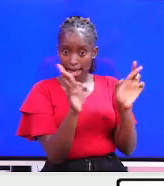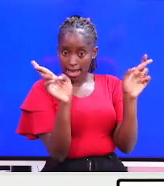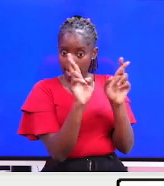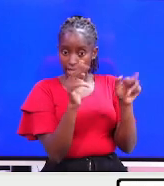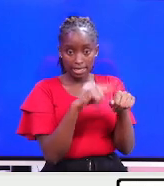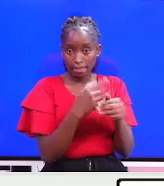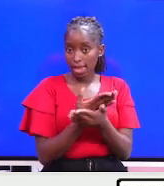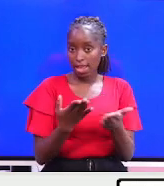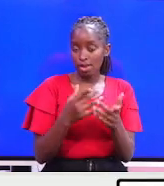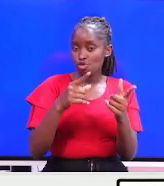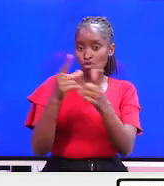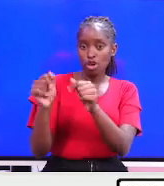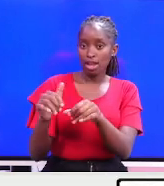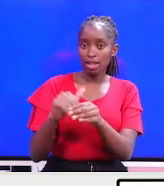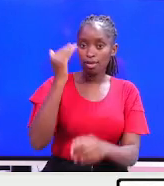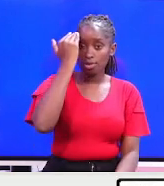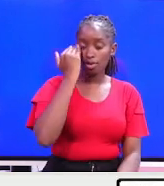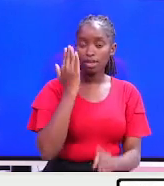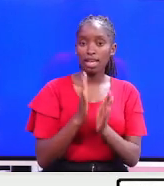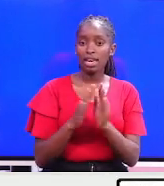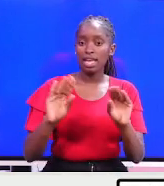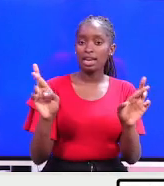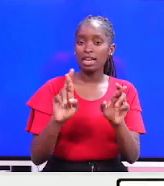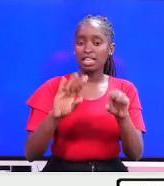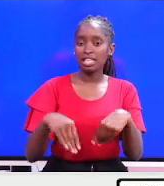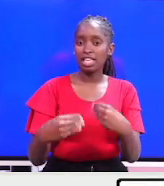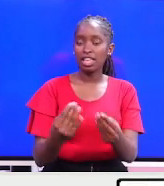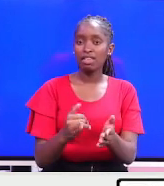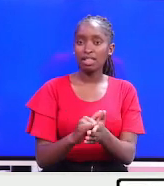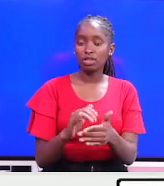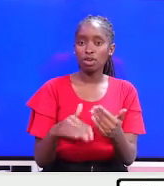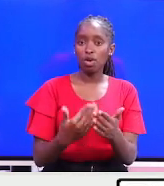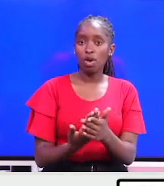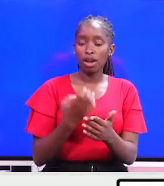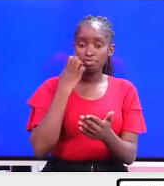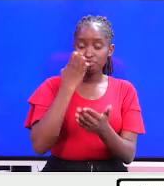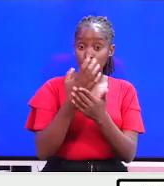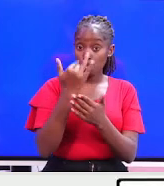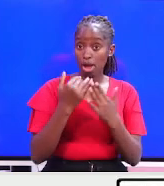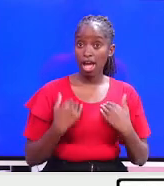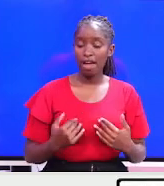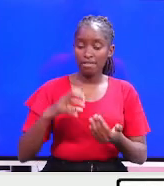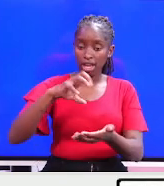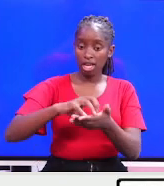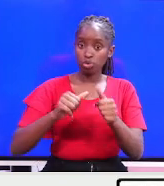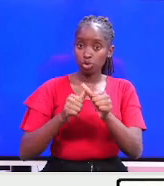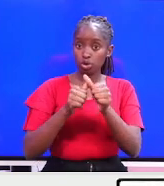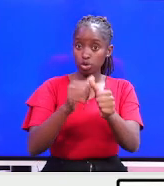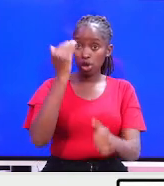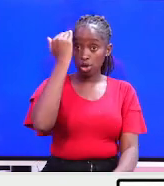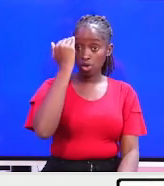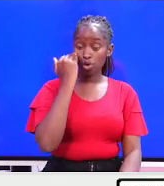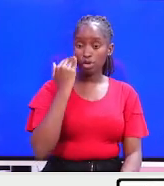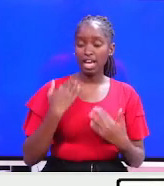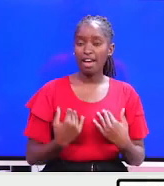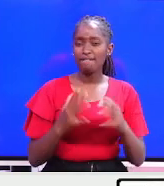wakati wowote kujileta kotini, wako tayari kutoa ushahidi, kwa sababu kesi inayoendelea kotini ni kesi muhimu, ni kesi nzito